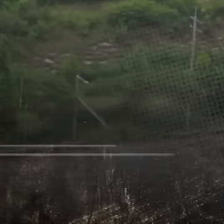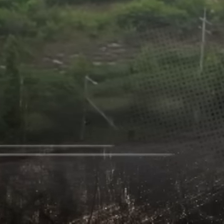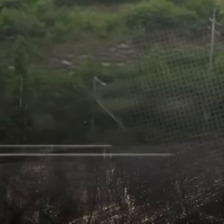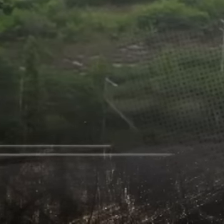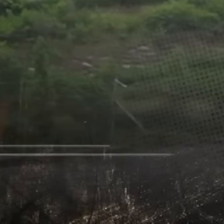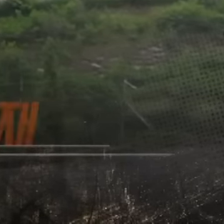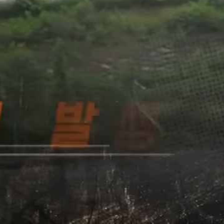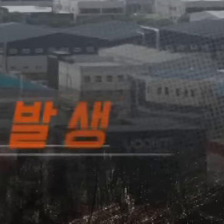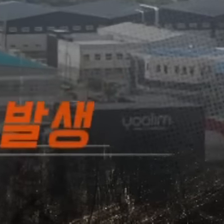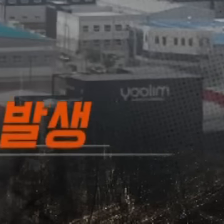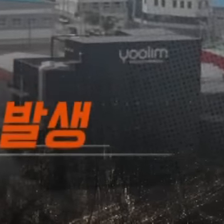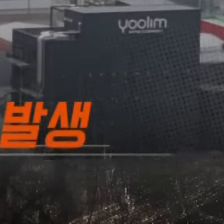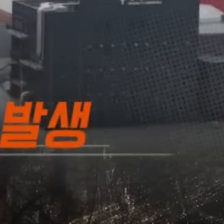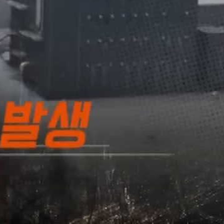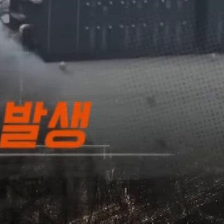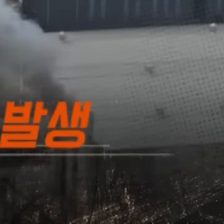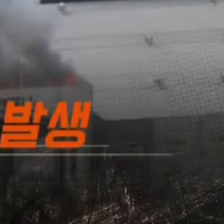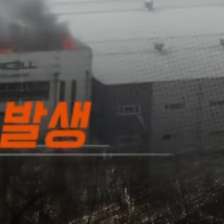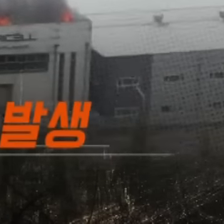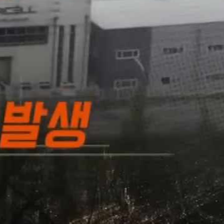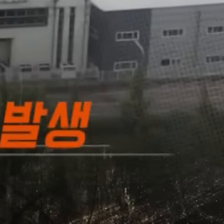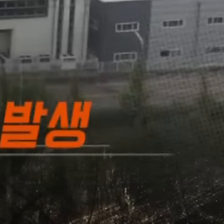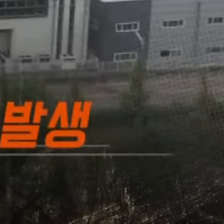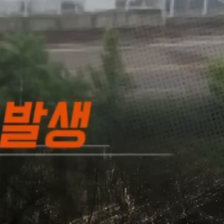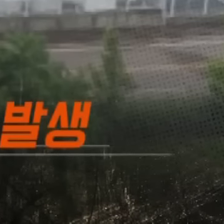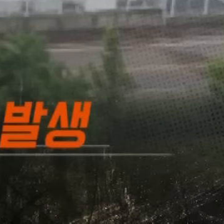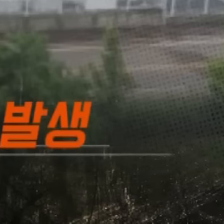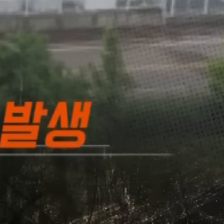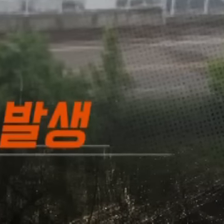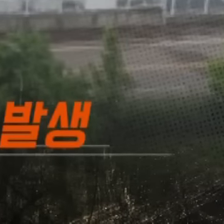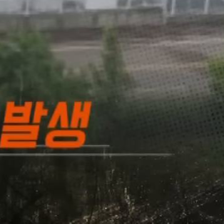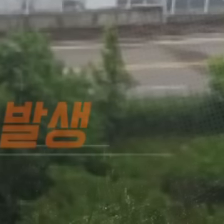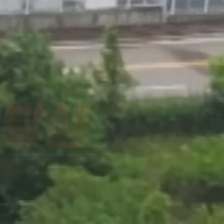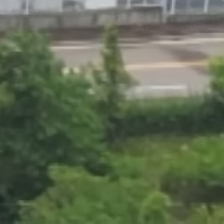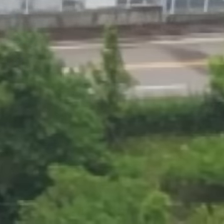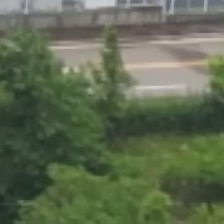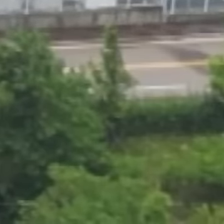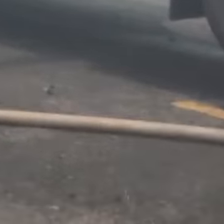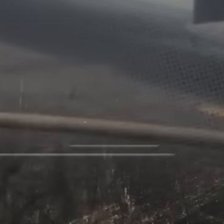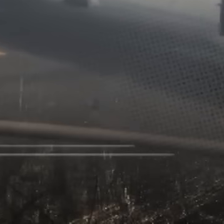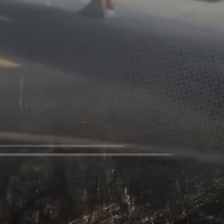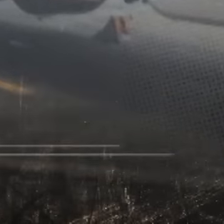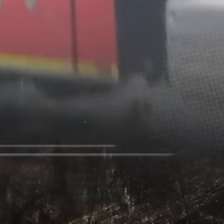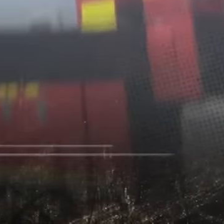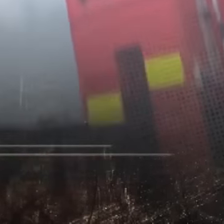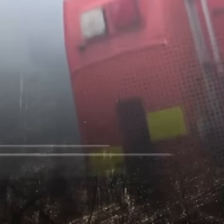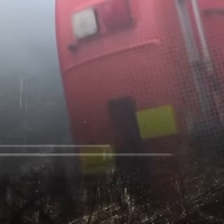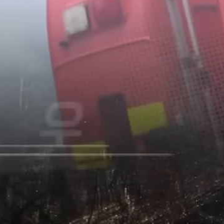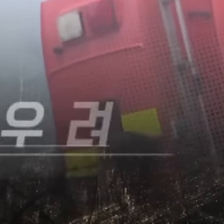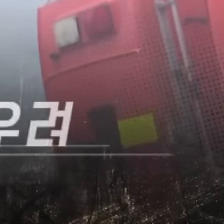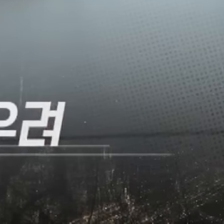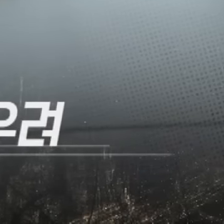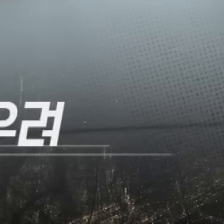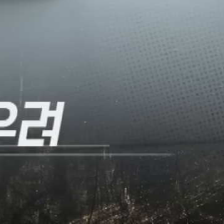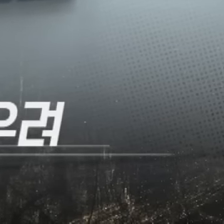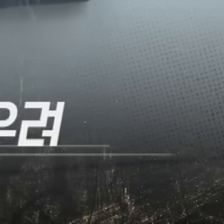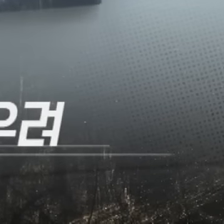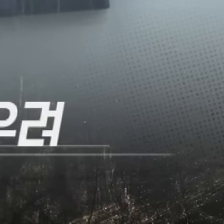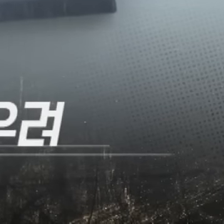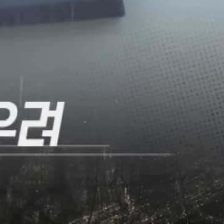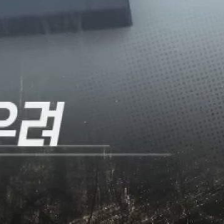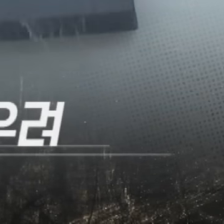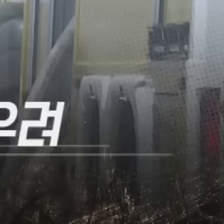경기도 화성의 한 리튬전지 제조 공장에서 큰 불이 나 사상자가 발생했습니다. 공장 내부에 고립된 인원이 있어